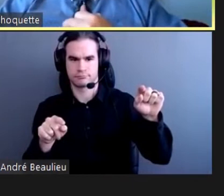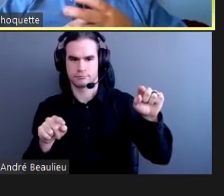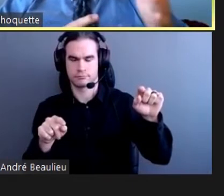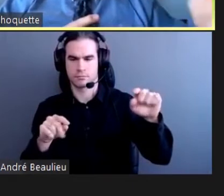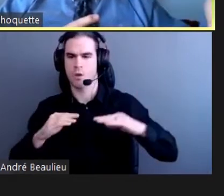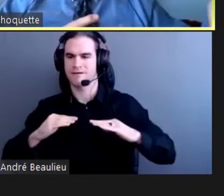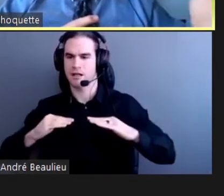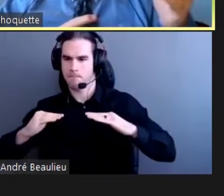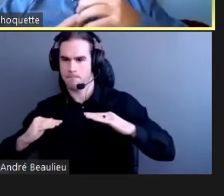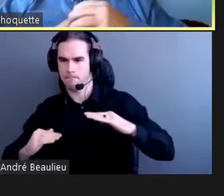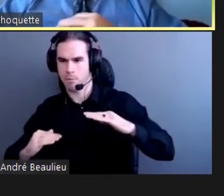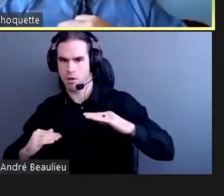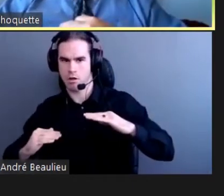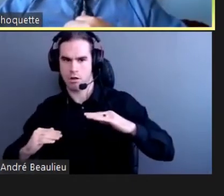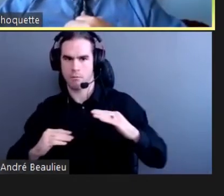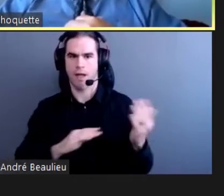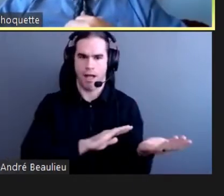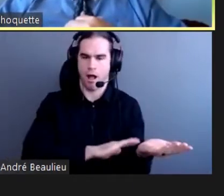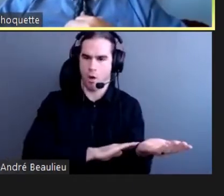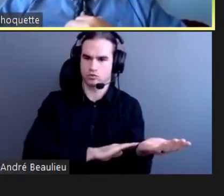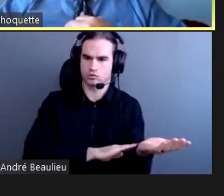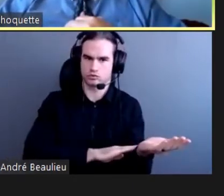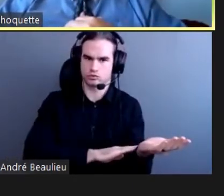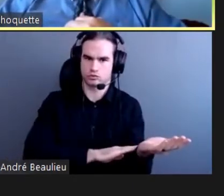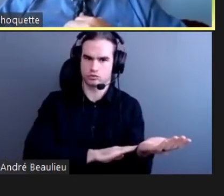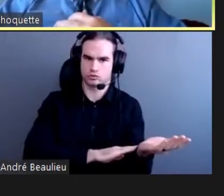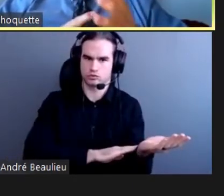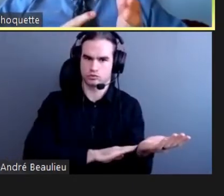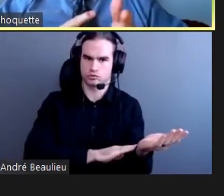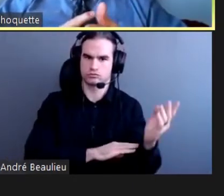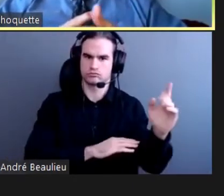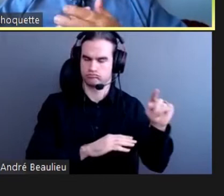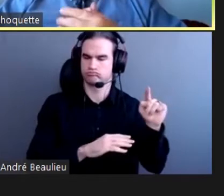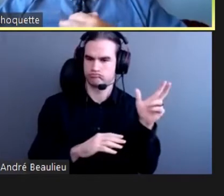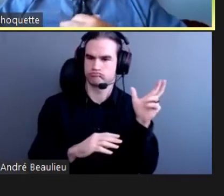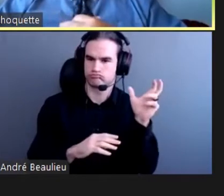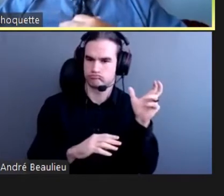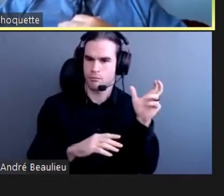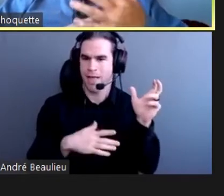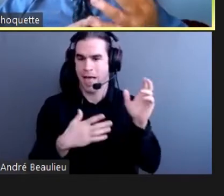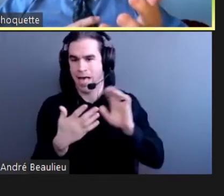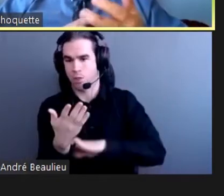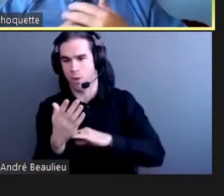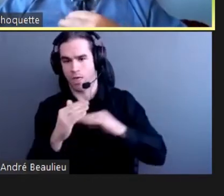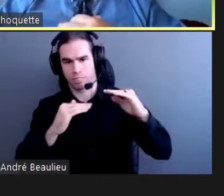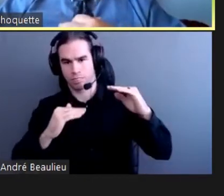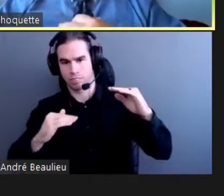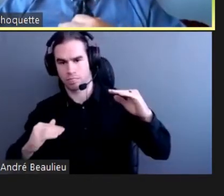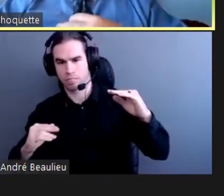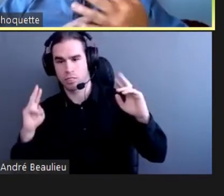basses fréquences, qui est à gauche, l'audition est dans les limites de la normale, alors qu'à droite, vers les